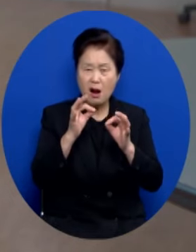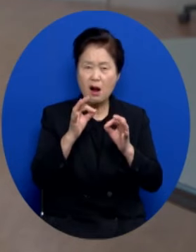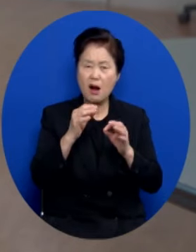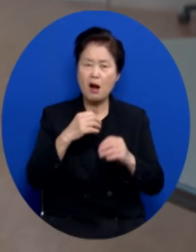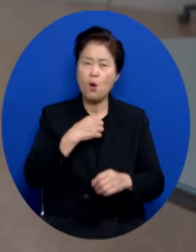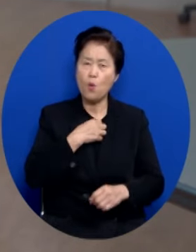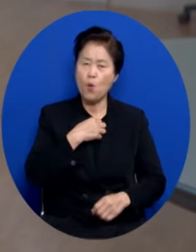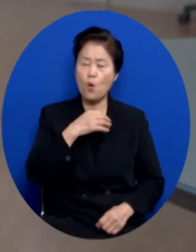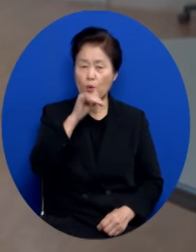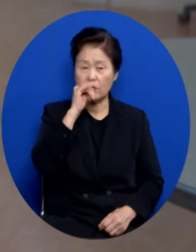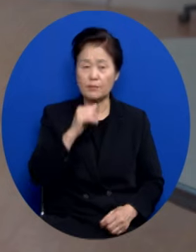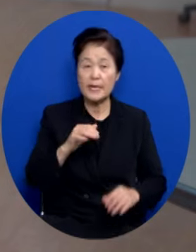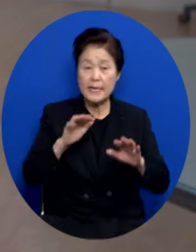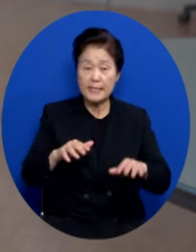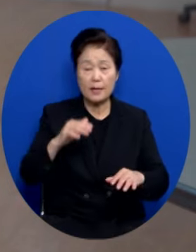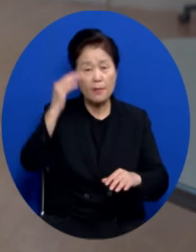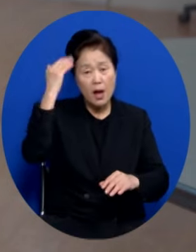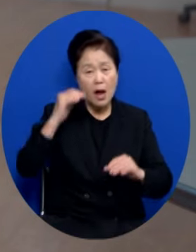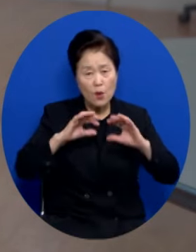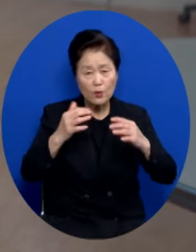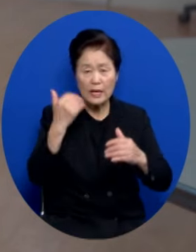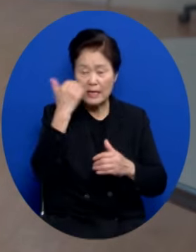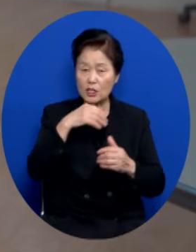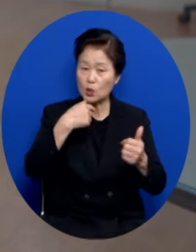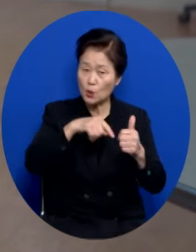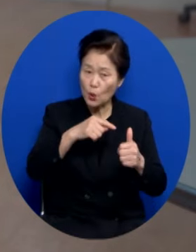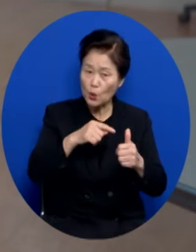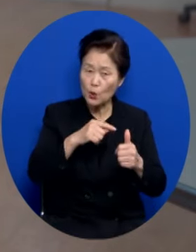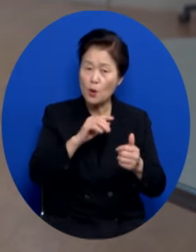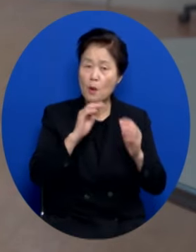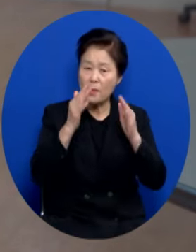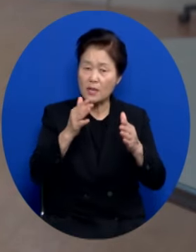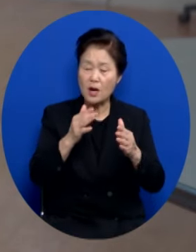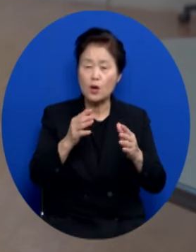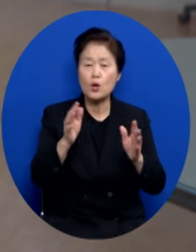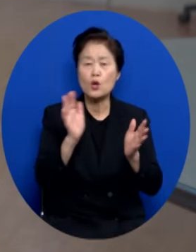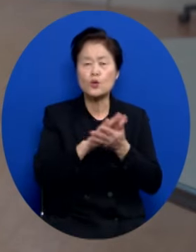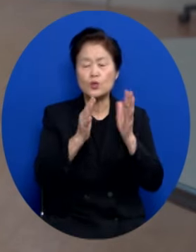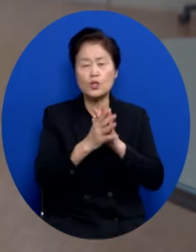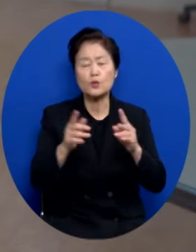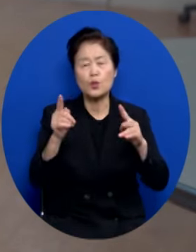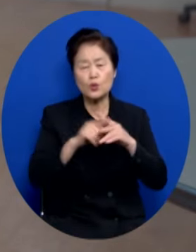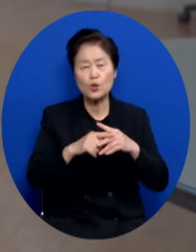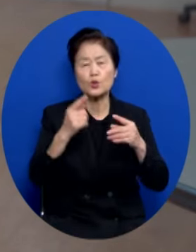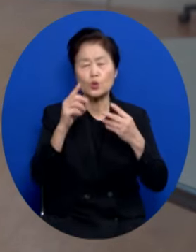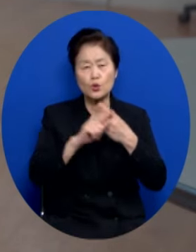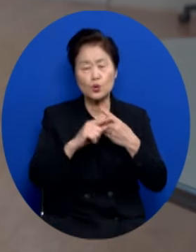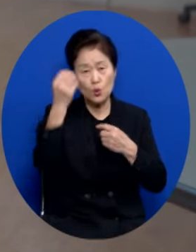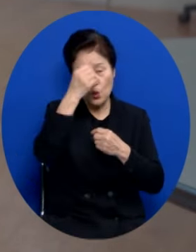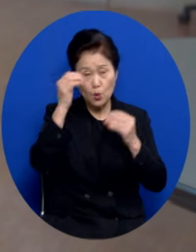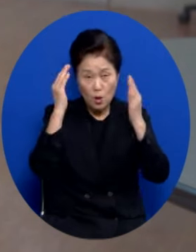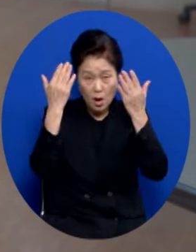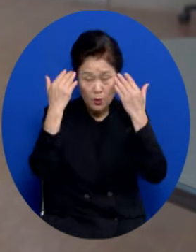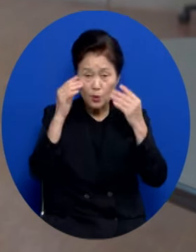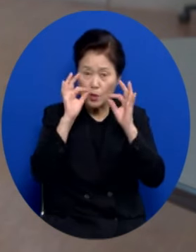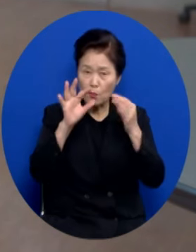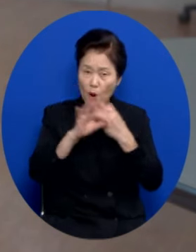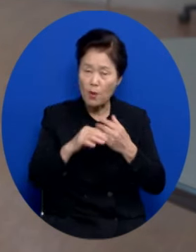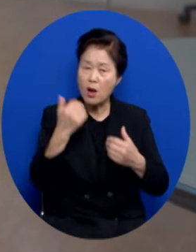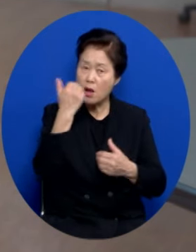지금 우리나라의 성교육의 방향은 유치원, 초등학교, 중학교, 고등학교를 보면은 아직까지 성에 대한